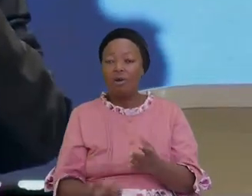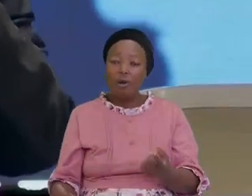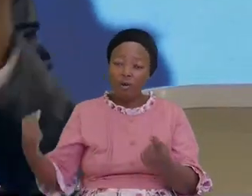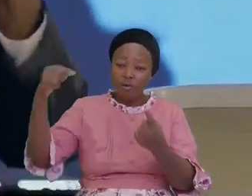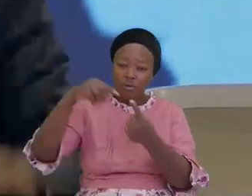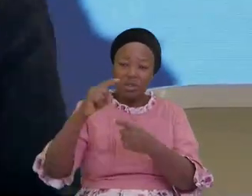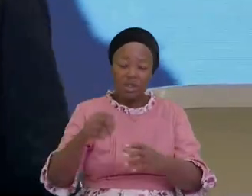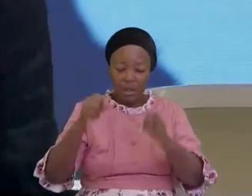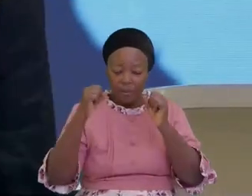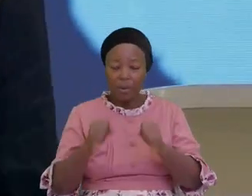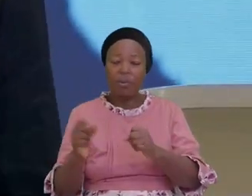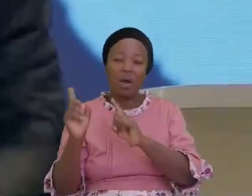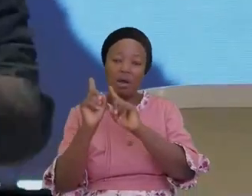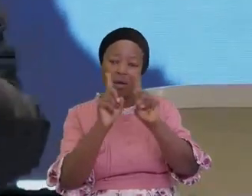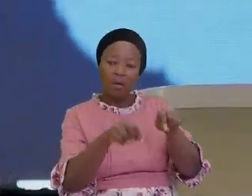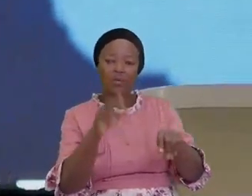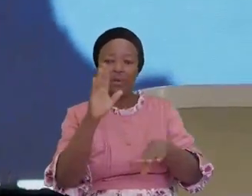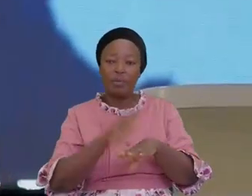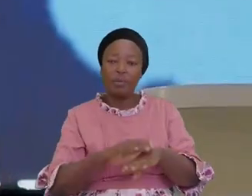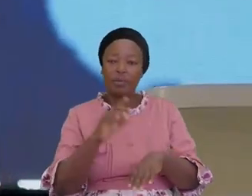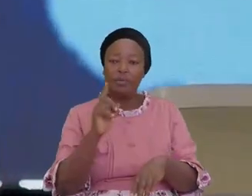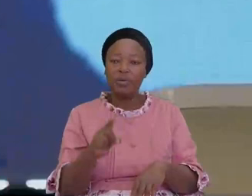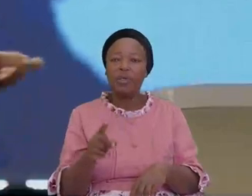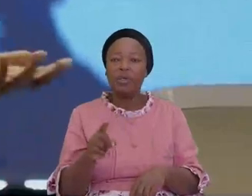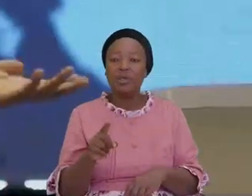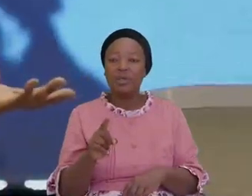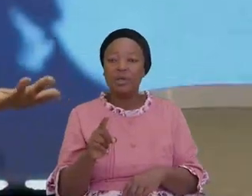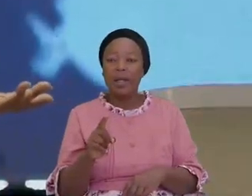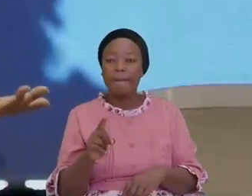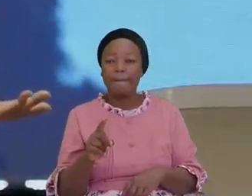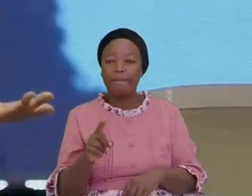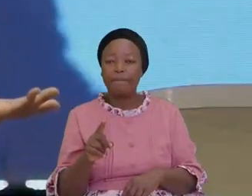jusqu'à ce que la puissance vienne sur vous.